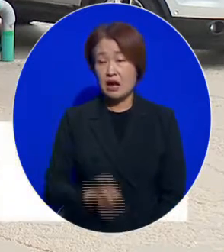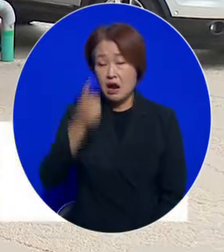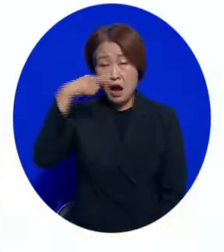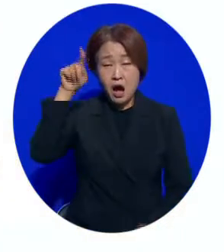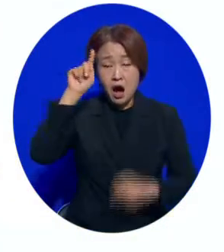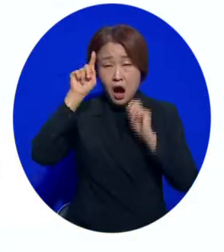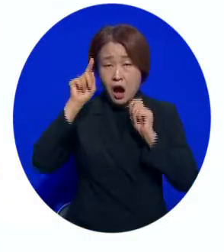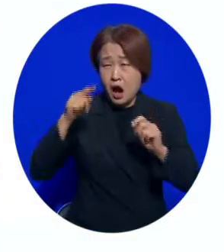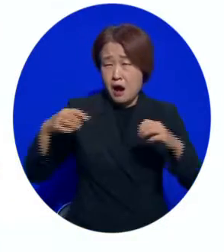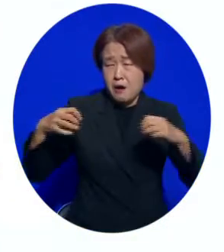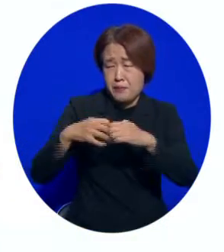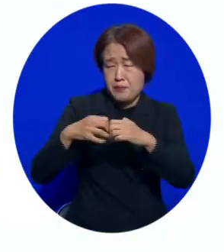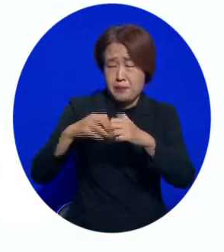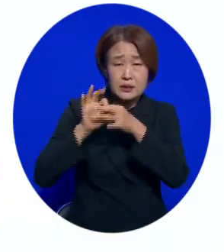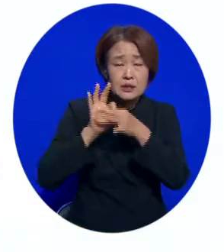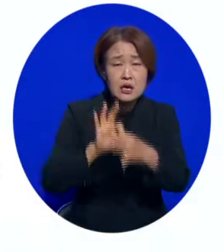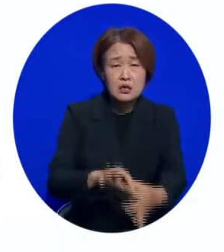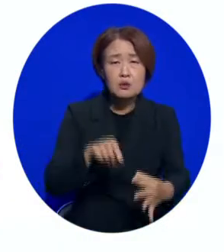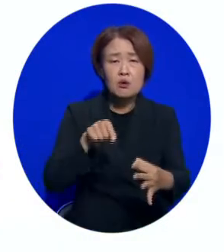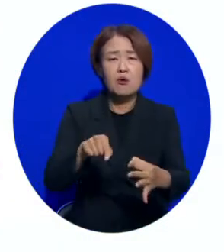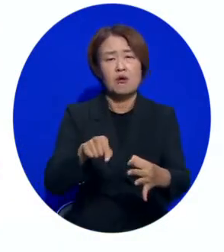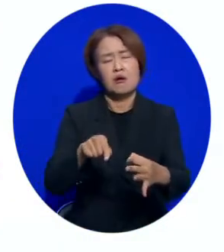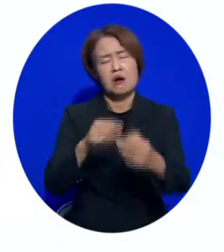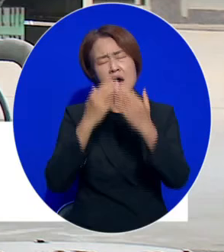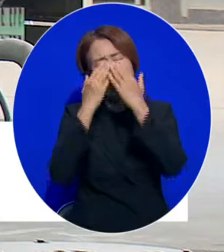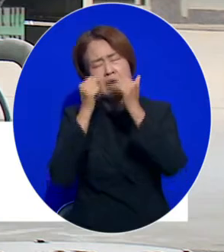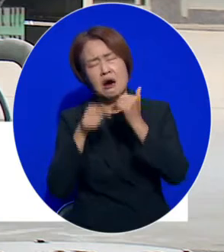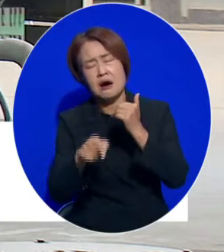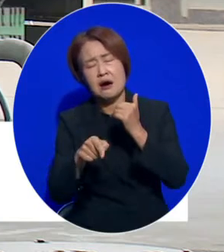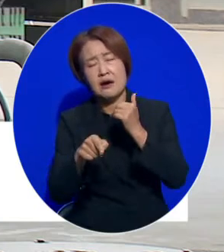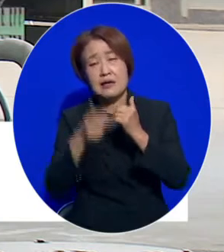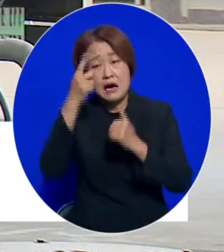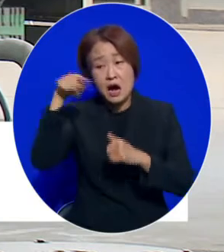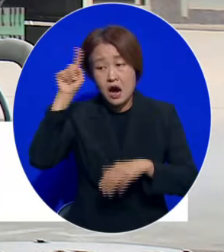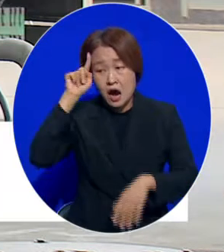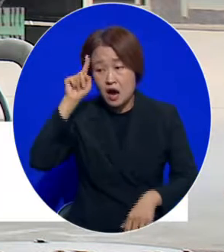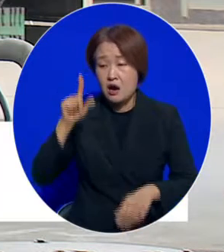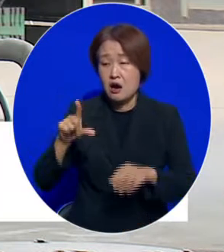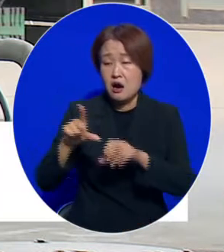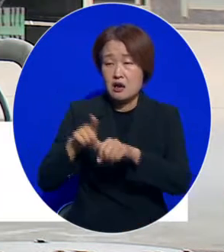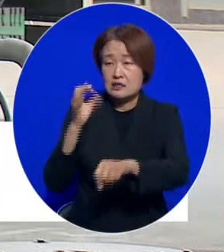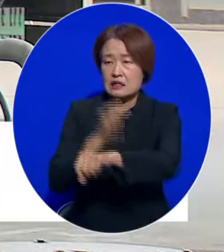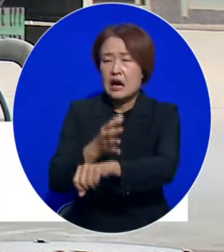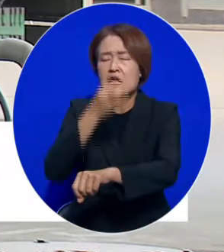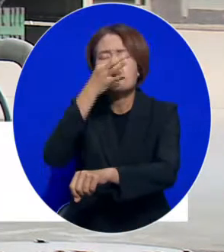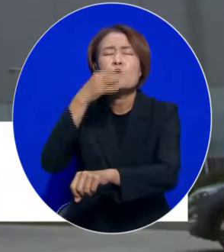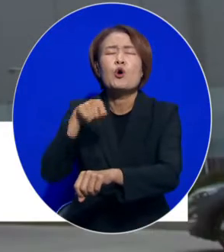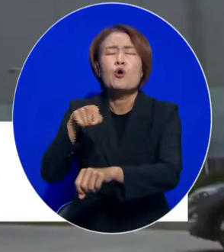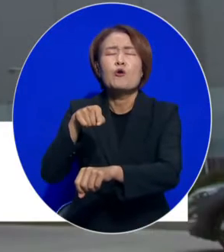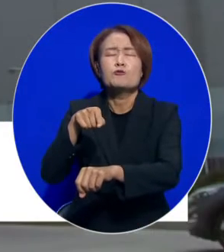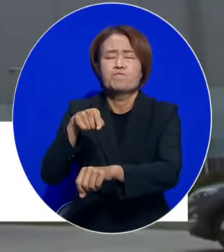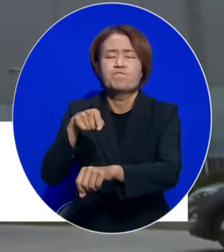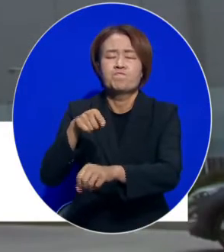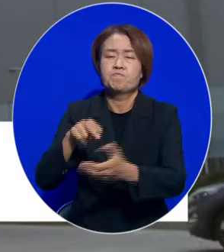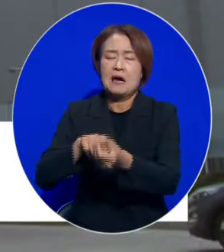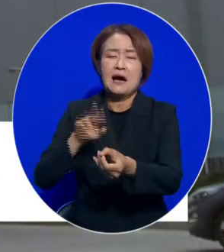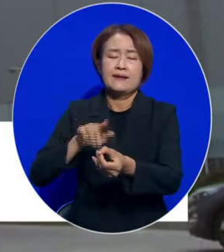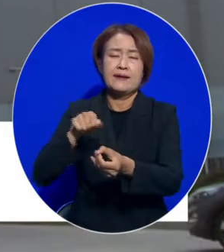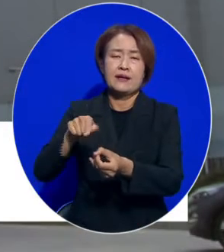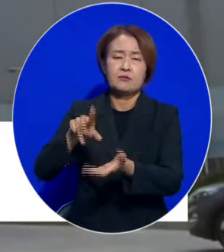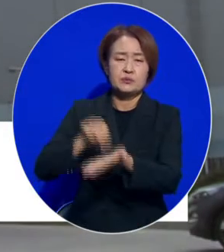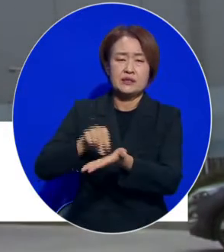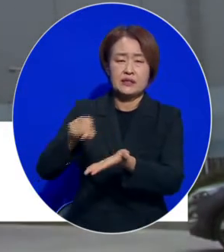러시아의 우크라이나 침공 이후 전쟁이 장기화되면서 러시아의 에너지 무기화가 현실화됐습니다. 이로써